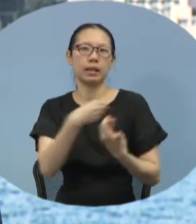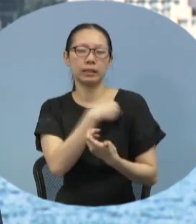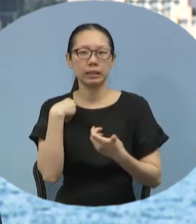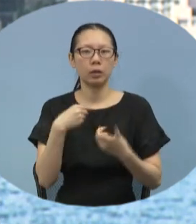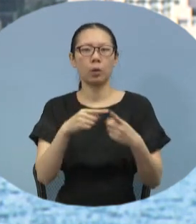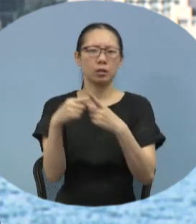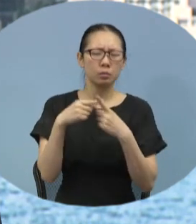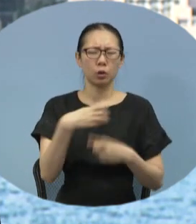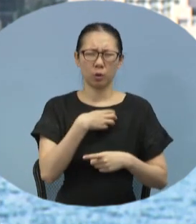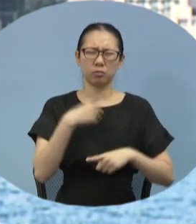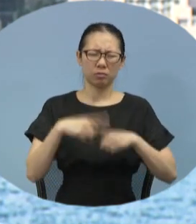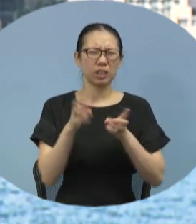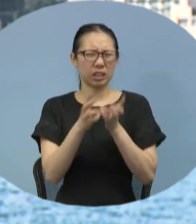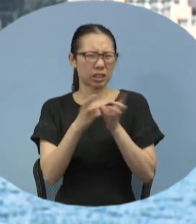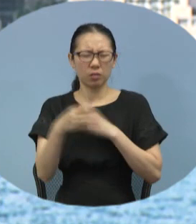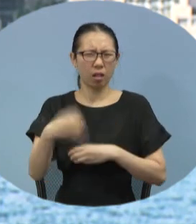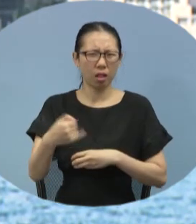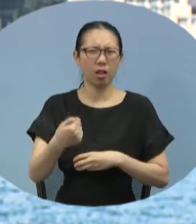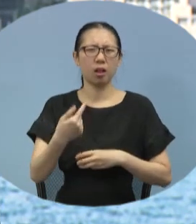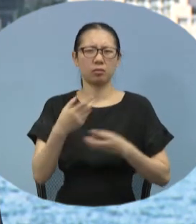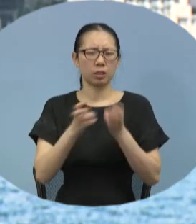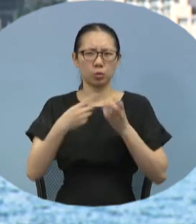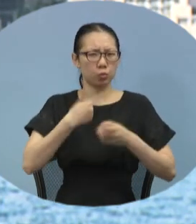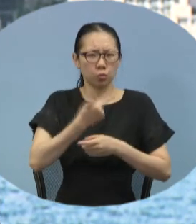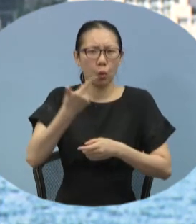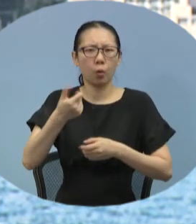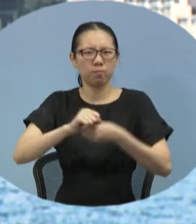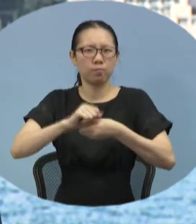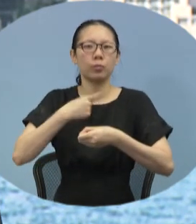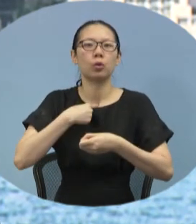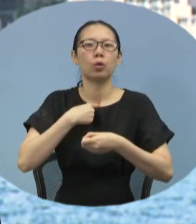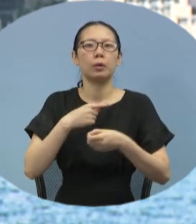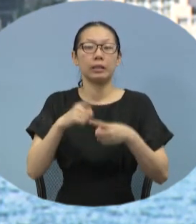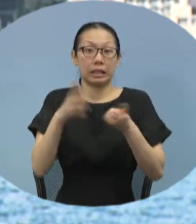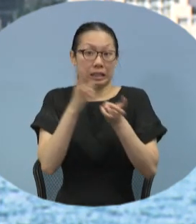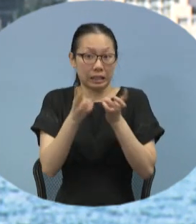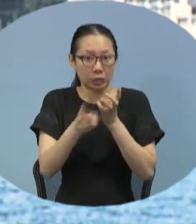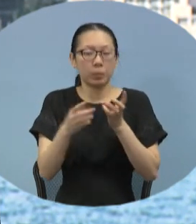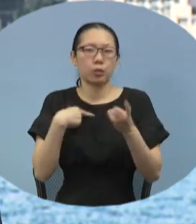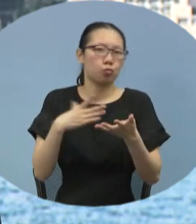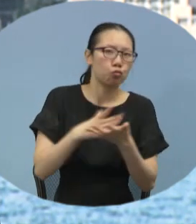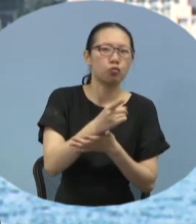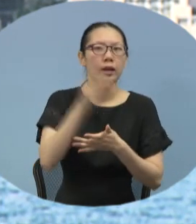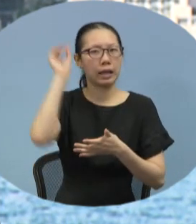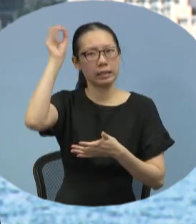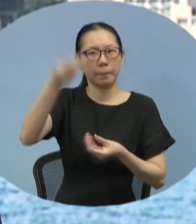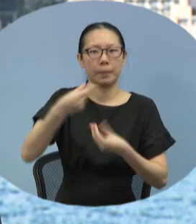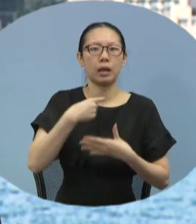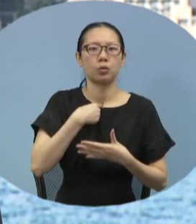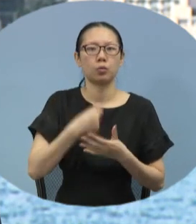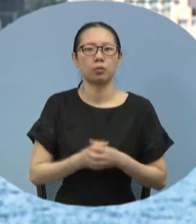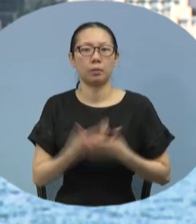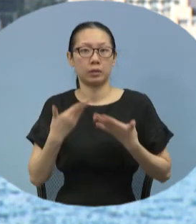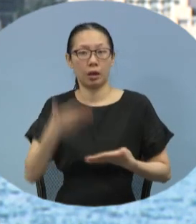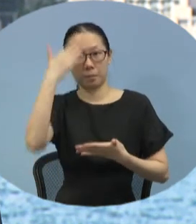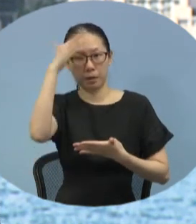或者係嗰啲市民都覺得需要多啲資料，嗰啲資料咧都需要多啲臨床嘅專家俾一啲意見。咁我理